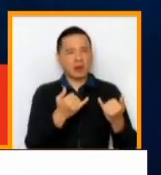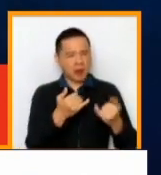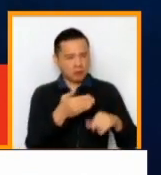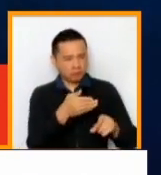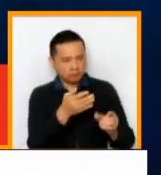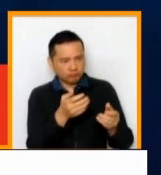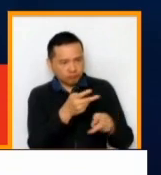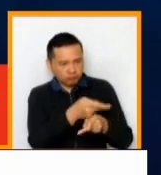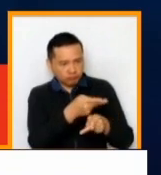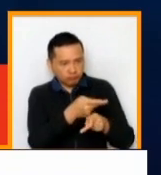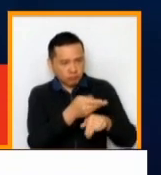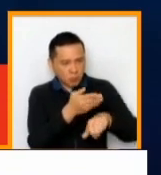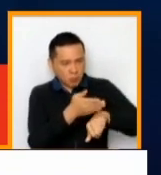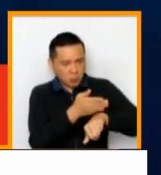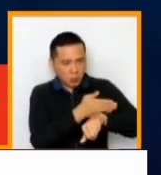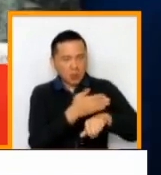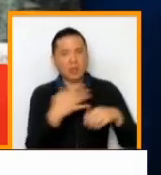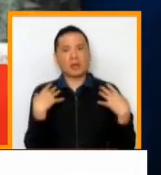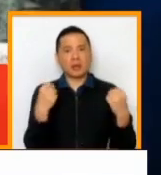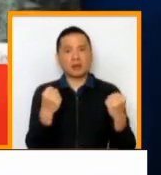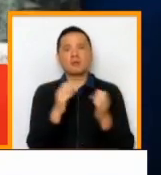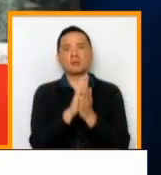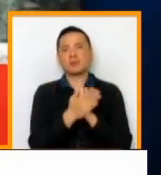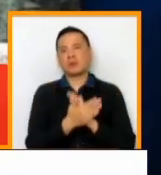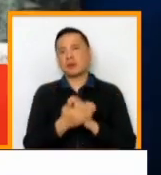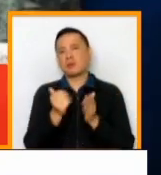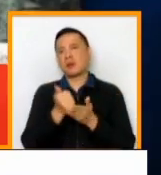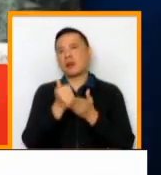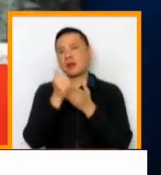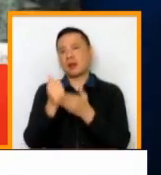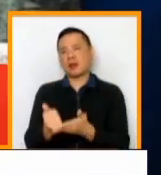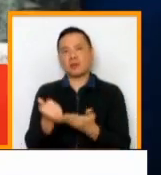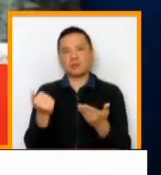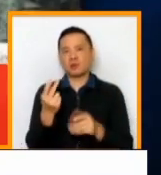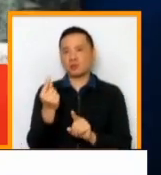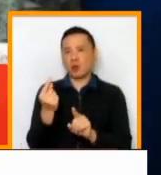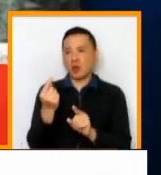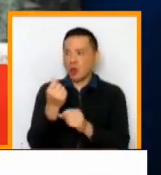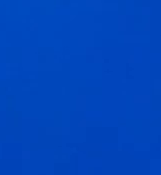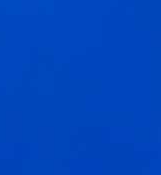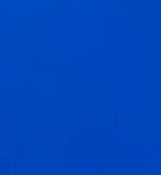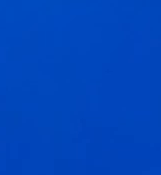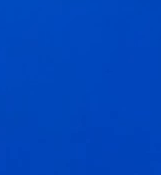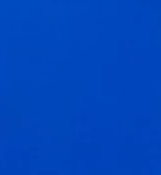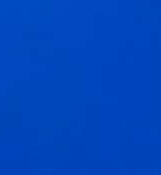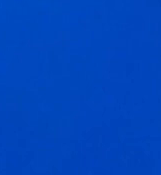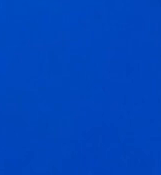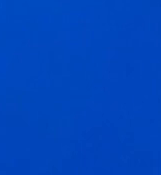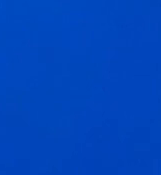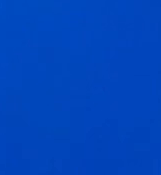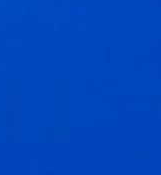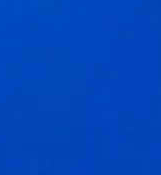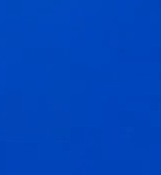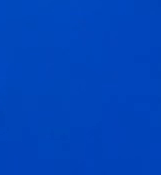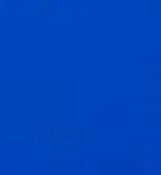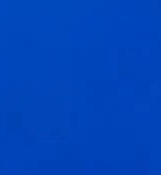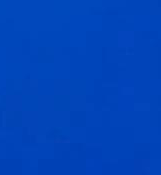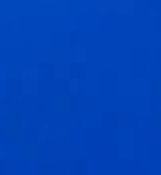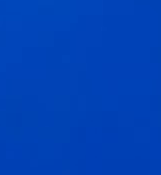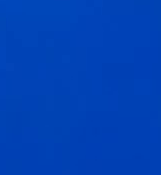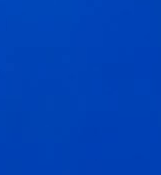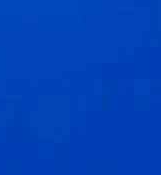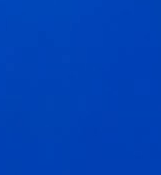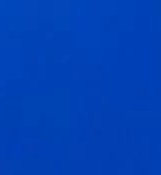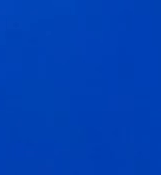and rescue dog ng pulisya. You are Possum, Zeus! Kapuso, mauuna ka sa mga